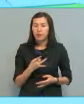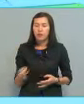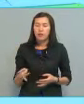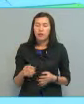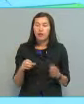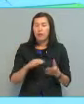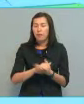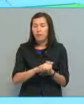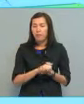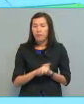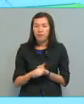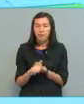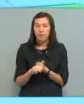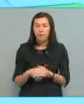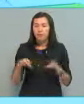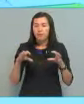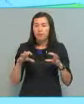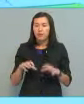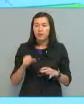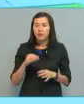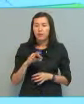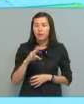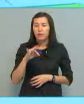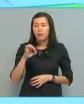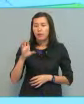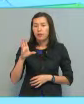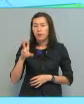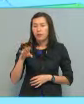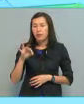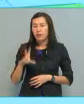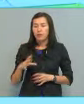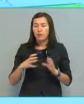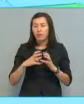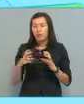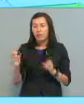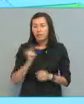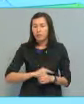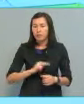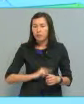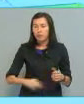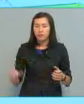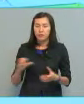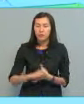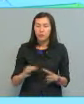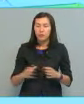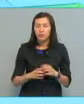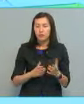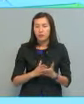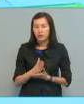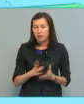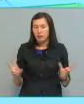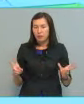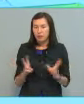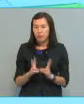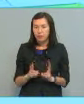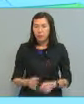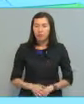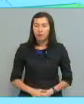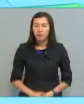Республикасының кәсіподақтар федерациясының төрағасы Сатыбалды Дәулеталин автобус паркінің жұмысымен танысып, ұжым қызметкерлерімен кездесті.